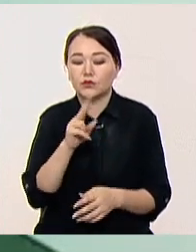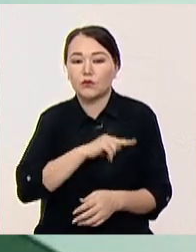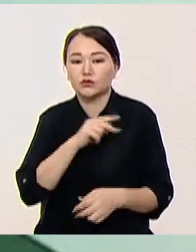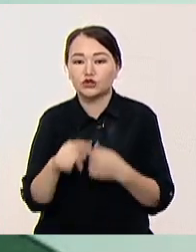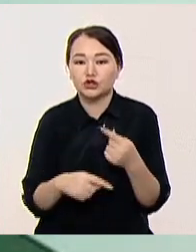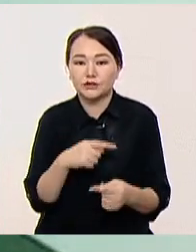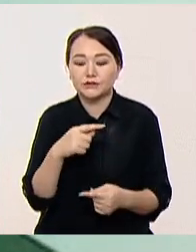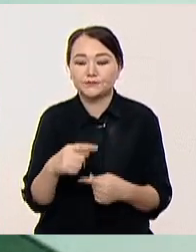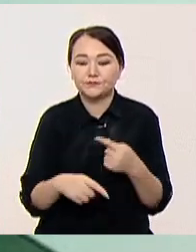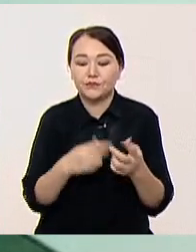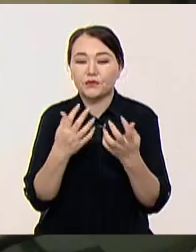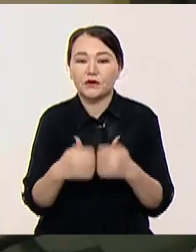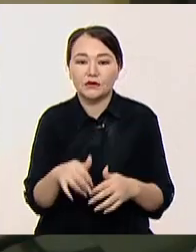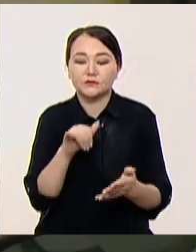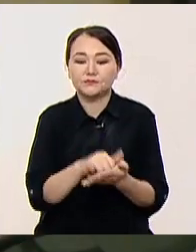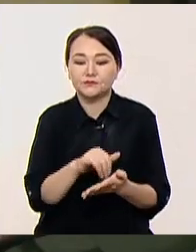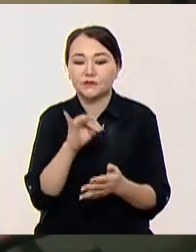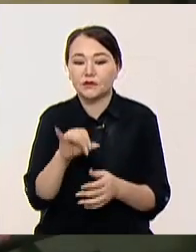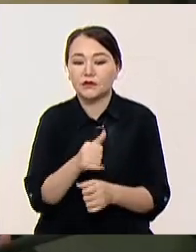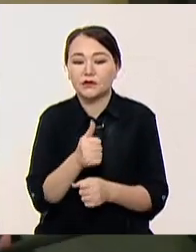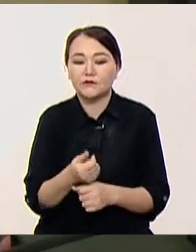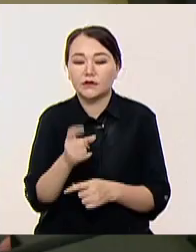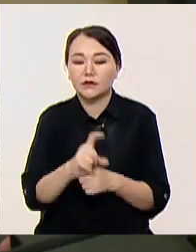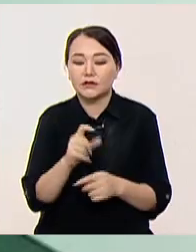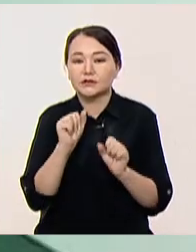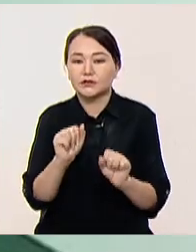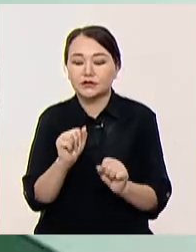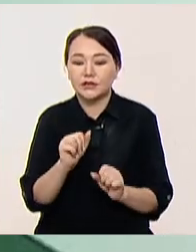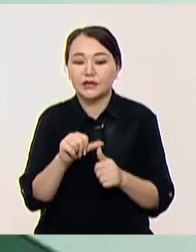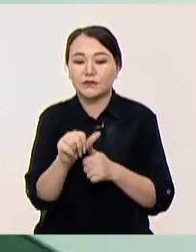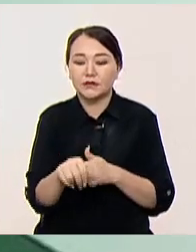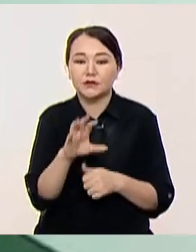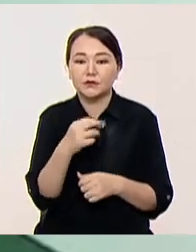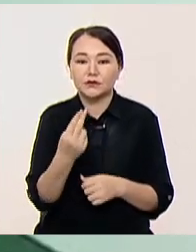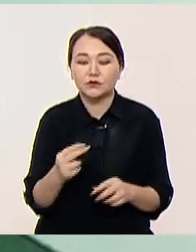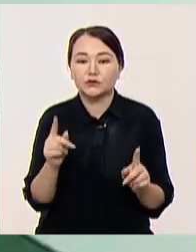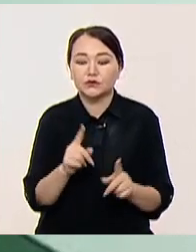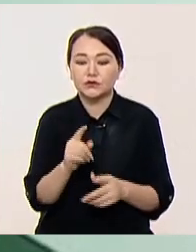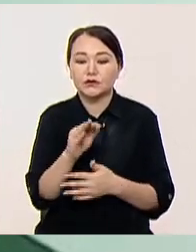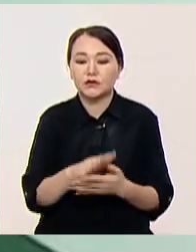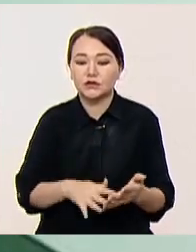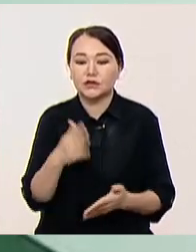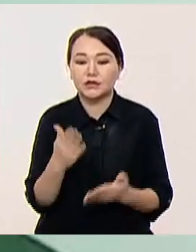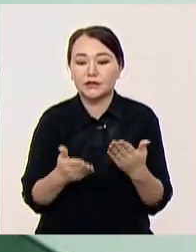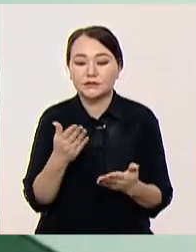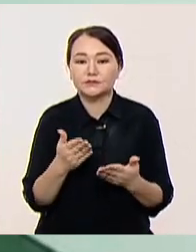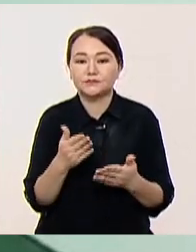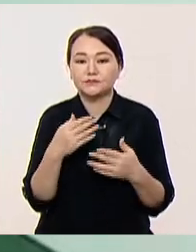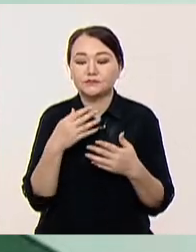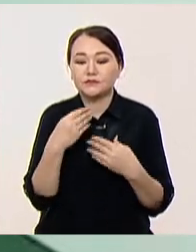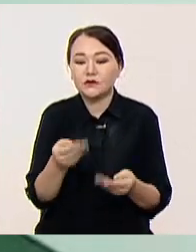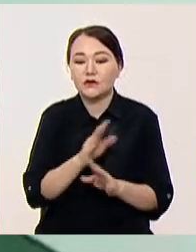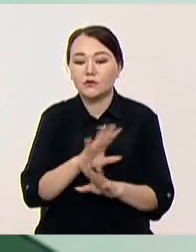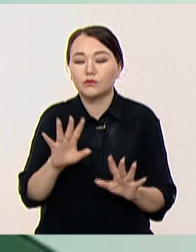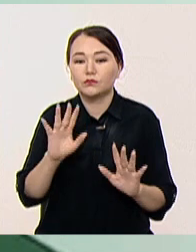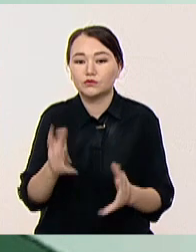через цифровые платформы. И главное – это защита именно социальная. Да, что дальше, если, не дай бог, что